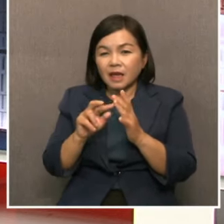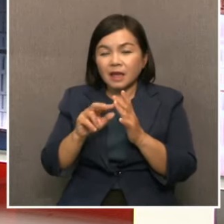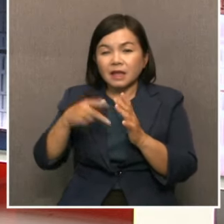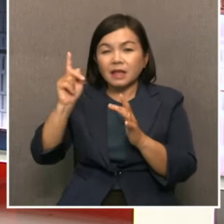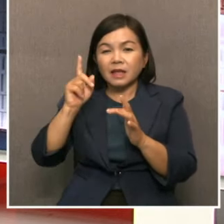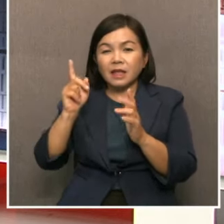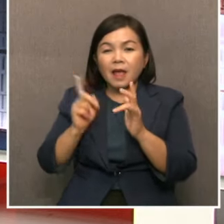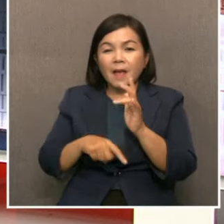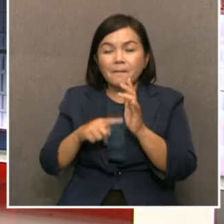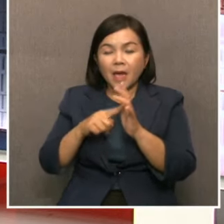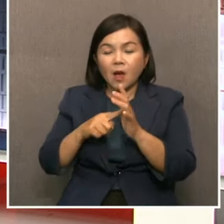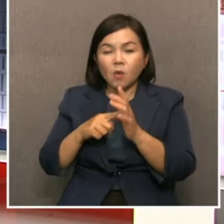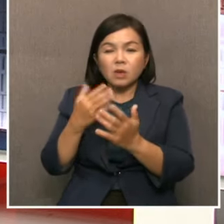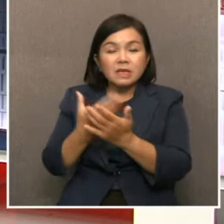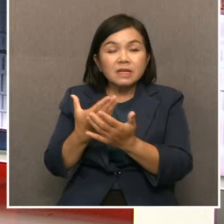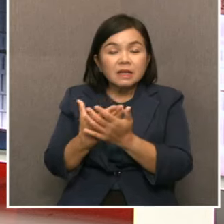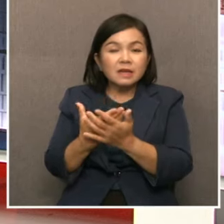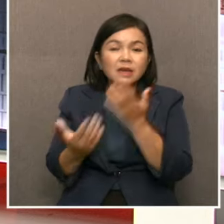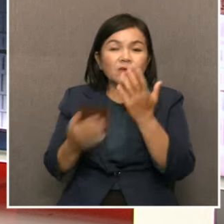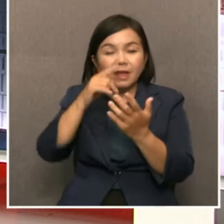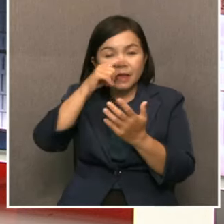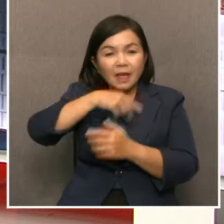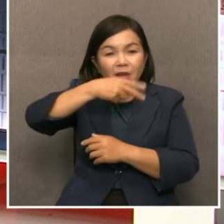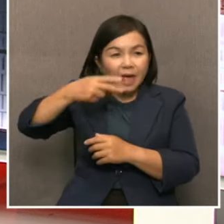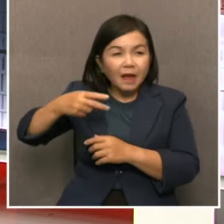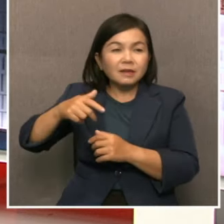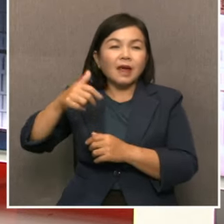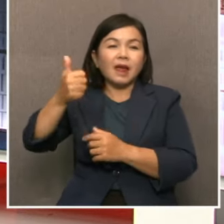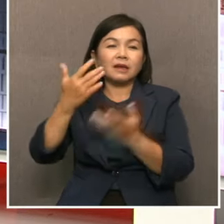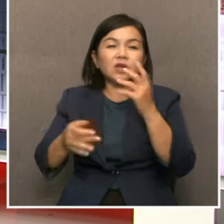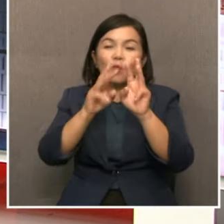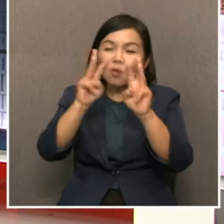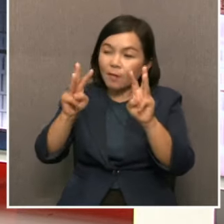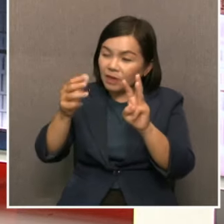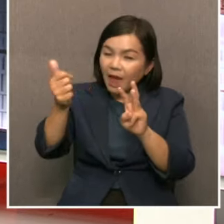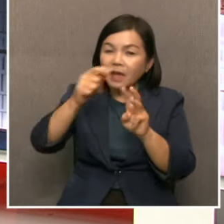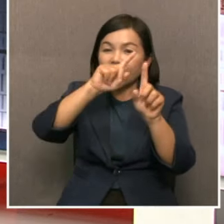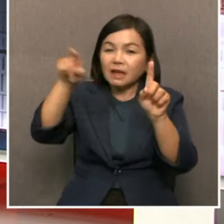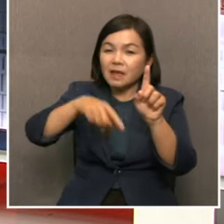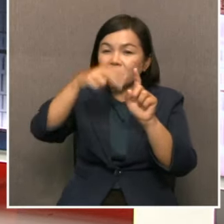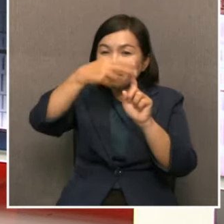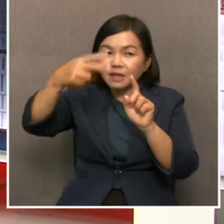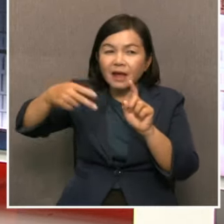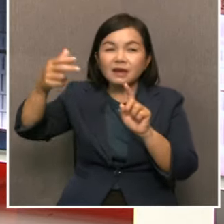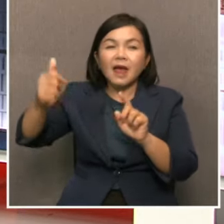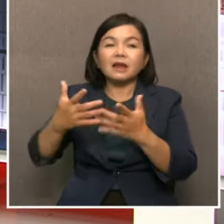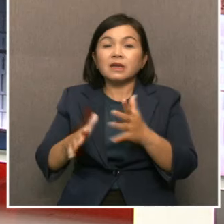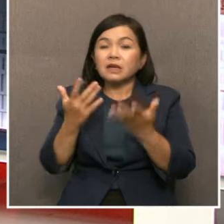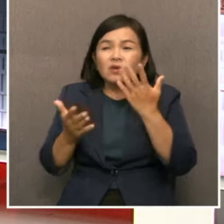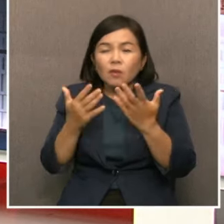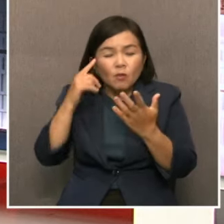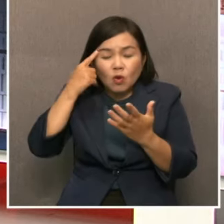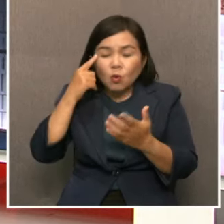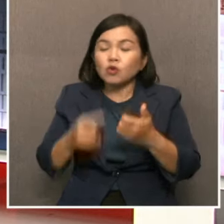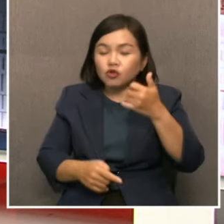และช่องทางโทรศัพท์ค่ะเพื่อที่จะสอบถามนะคะก็ติดต่อได้ที่หมายเลข1111ตลอด24ชั่วโมง